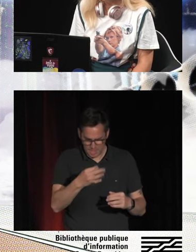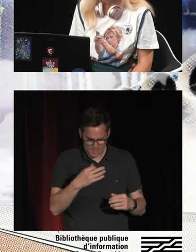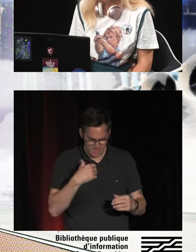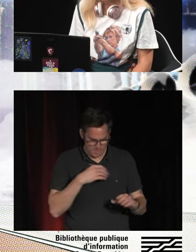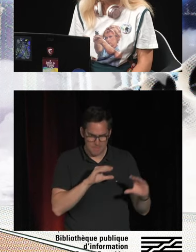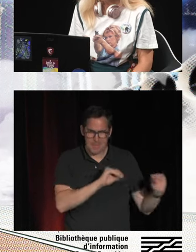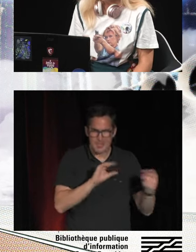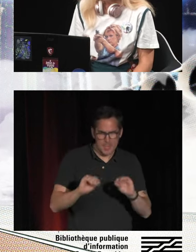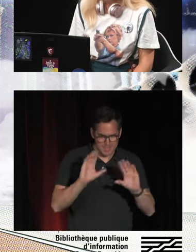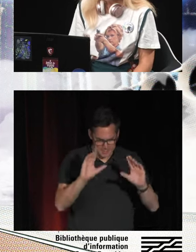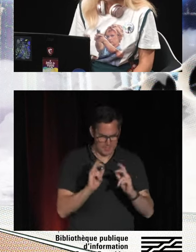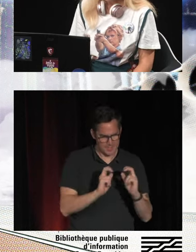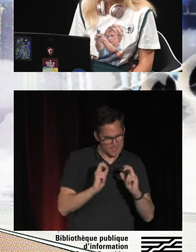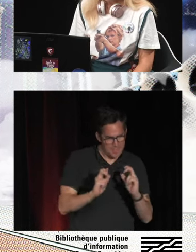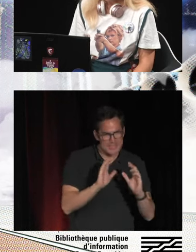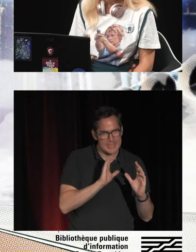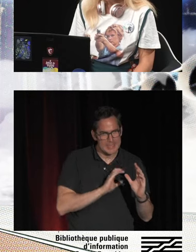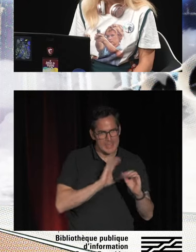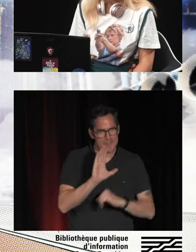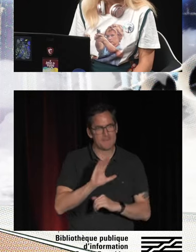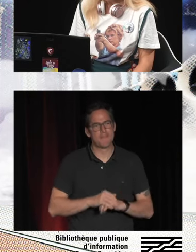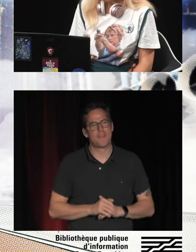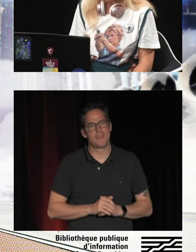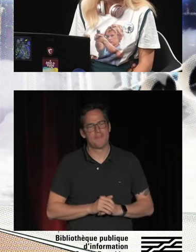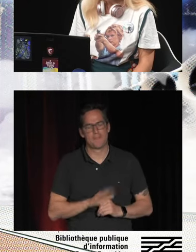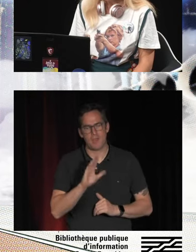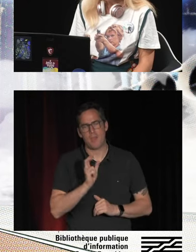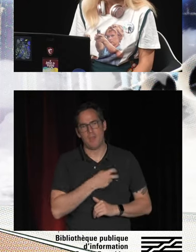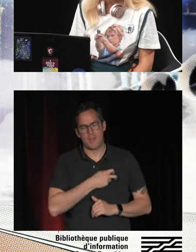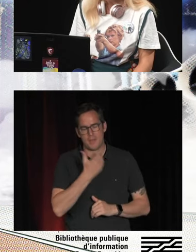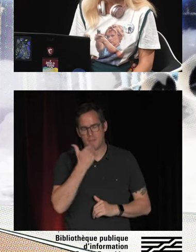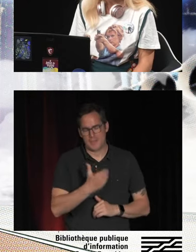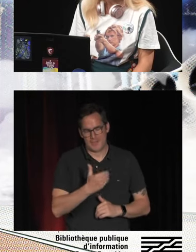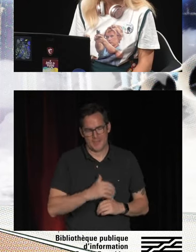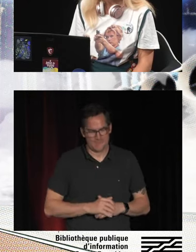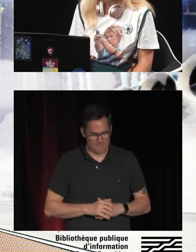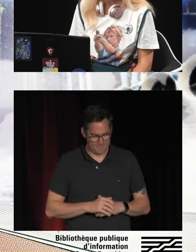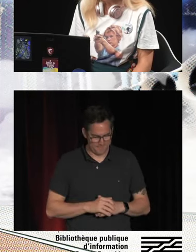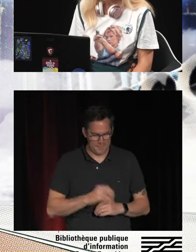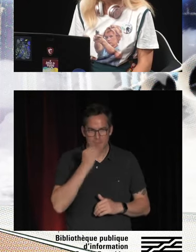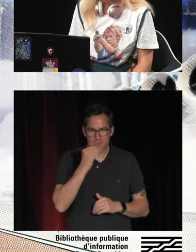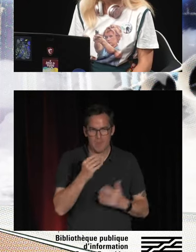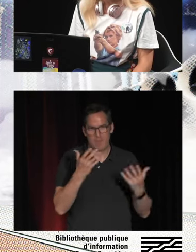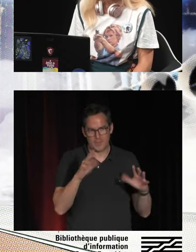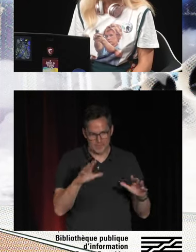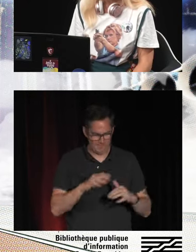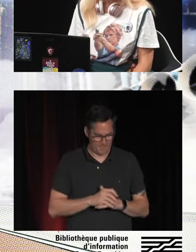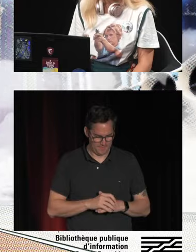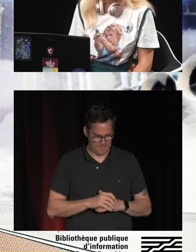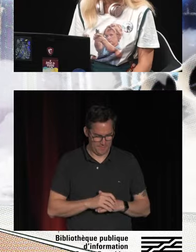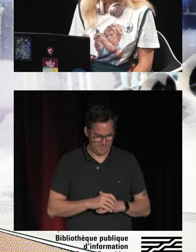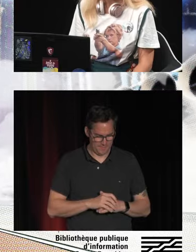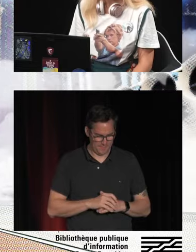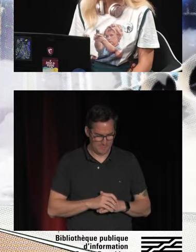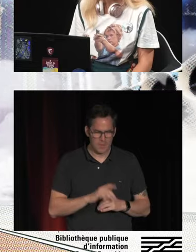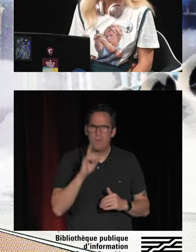là. Hop. Et merci. Allez, on y va, c'est la fin. Parce